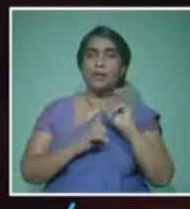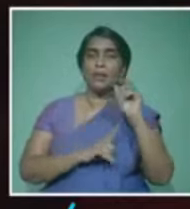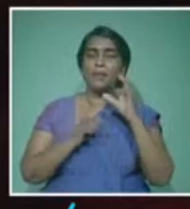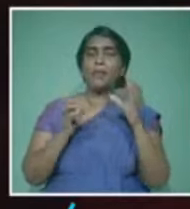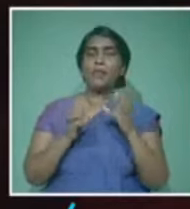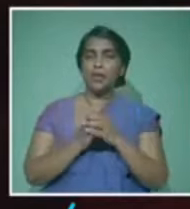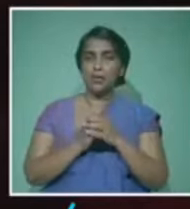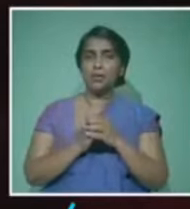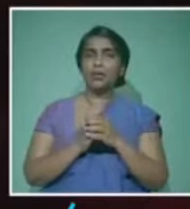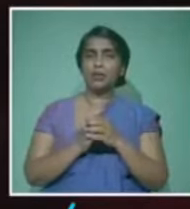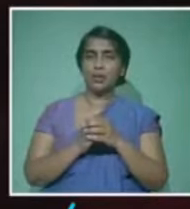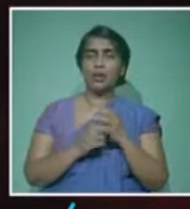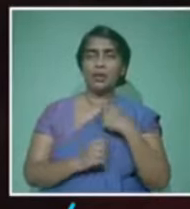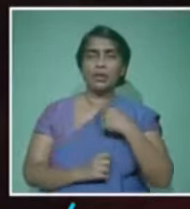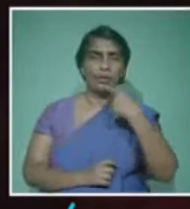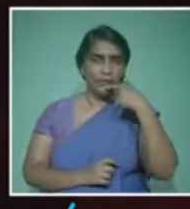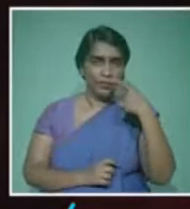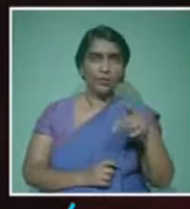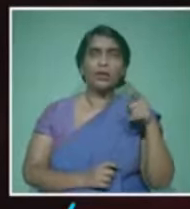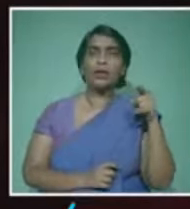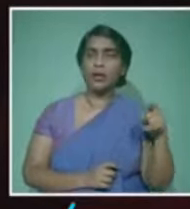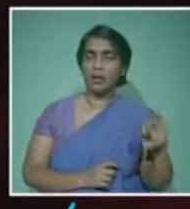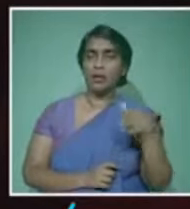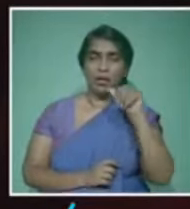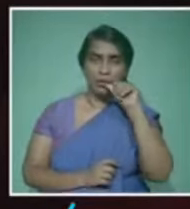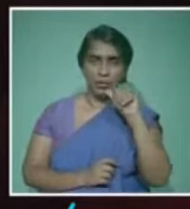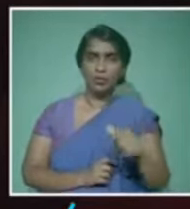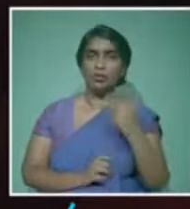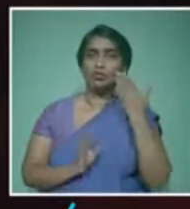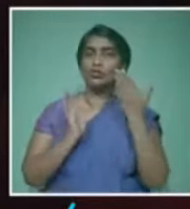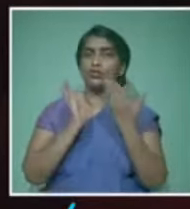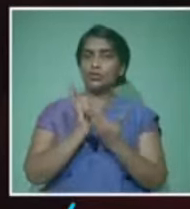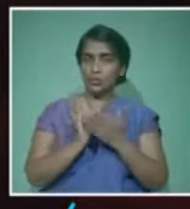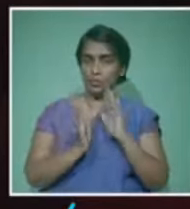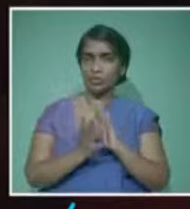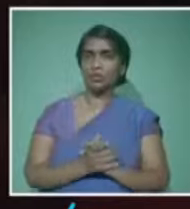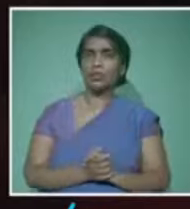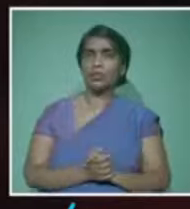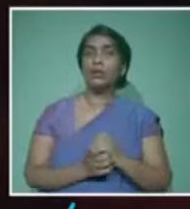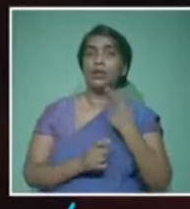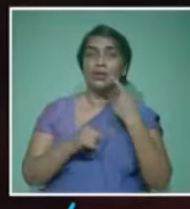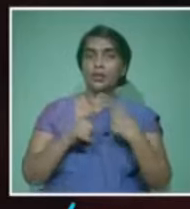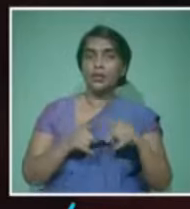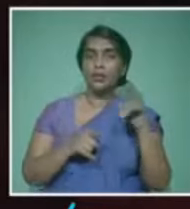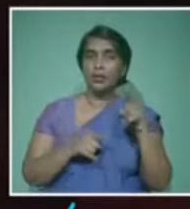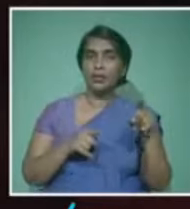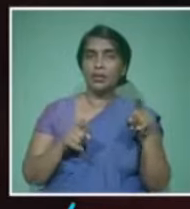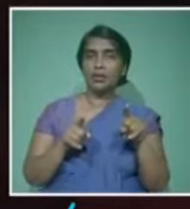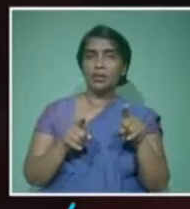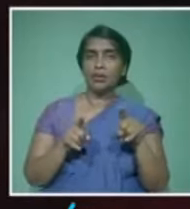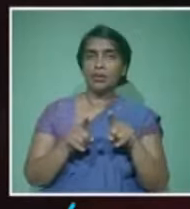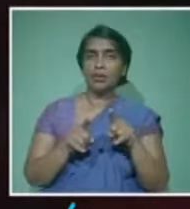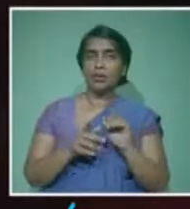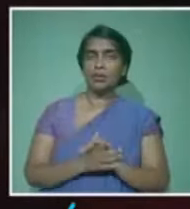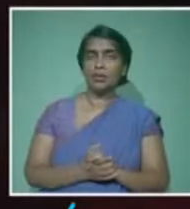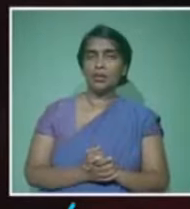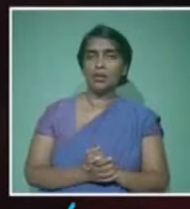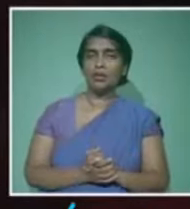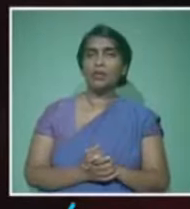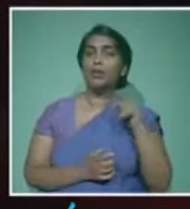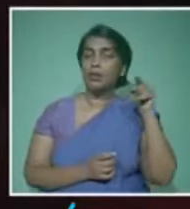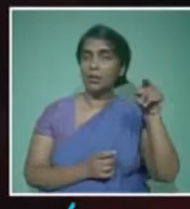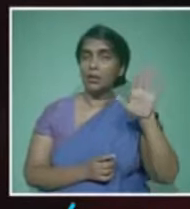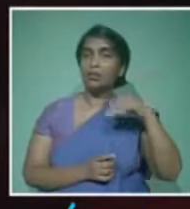පාර්ලිමේන්තුවේ ඉන්න පක්ෂ නායකවරුන්ට අපි දැනුවත් කරා මේක තමයි ඉදිරිපත් කළ තියෙන මිල ගණන් කියලා. ඒ විතරක් නෙවෙයි ගරු නියෝජ්‍ය කතානායකතුමනි දැන්